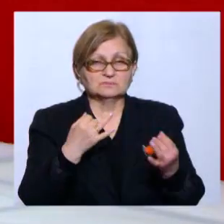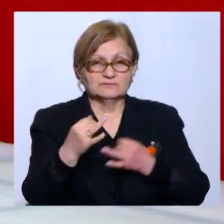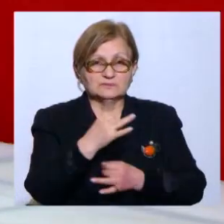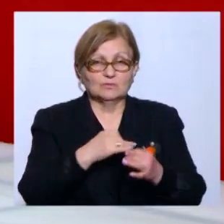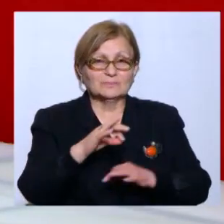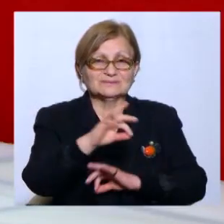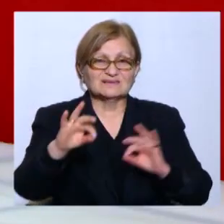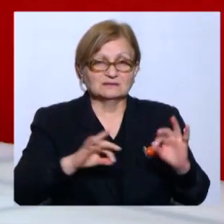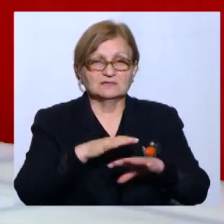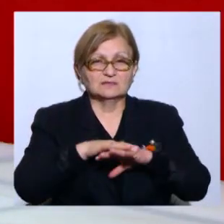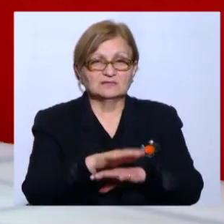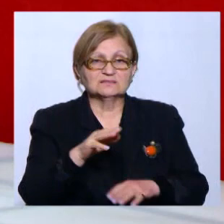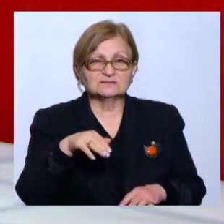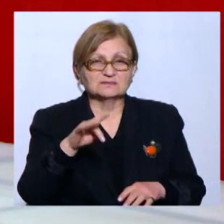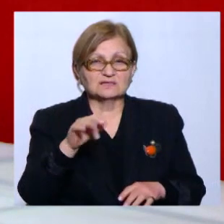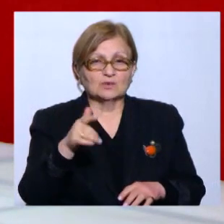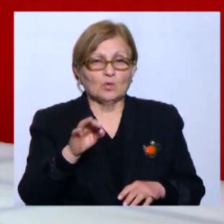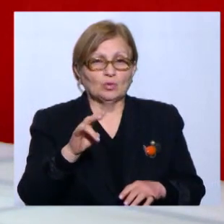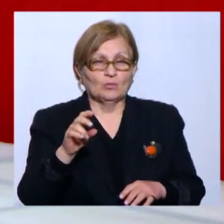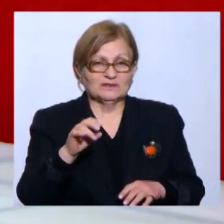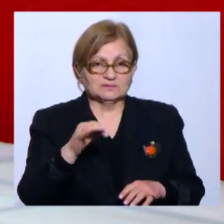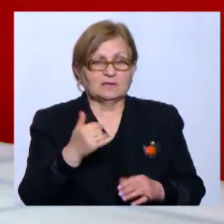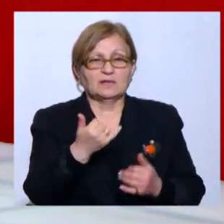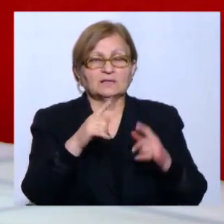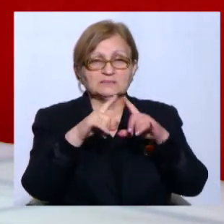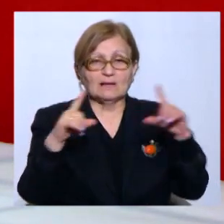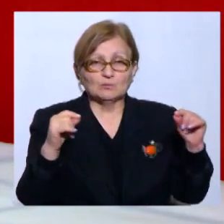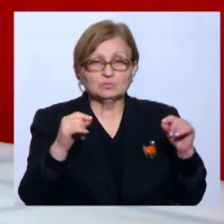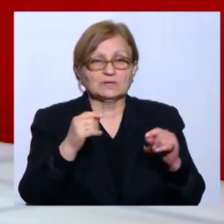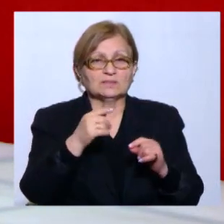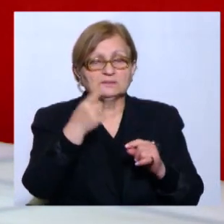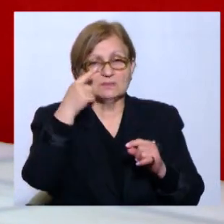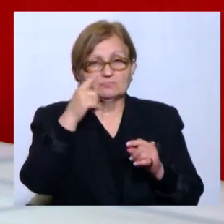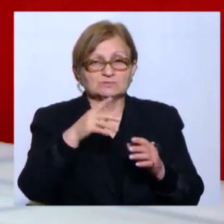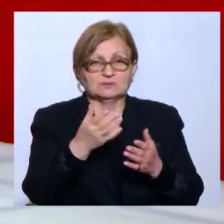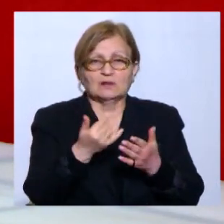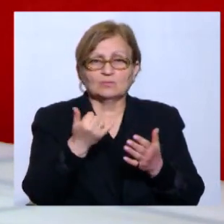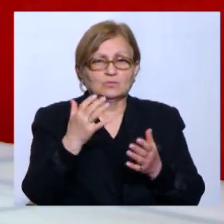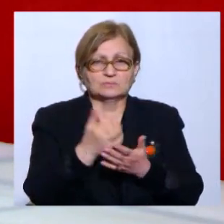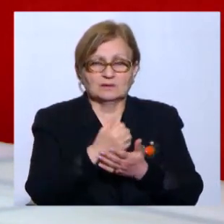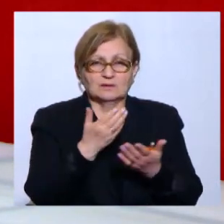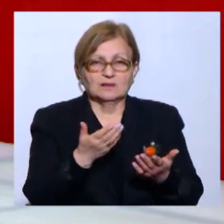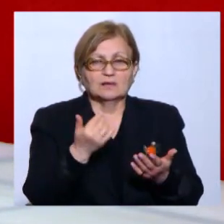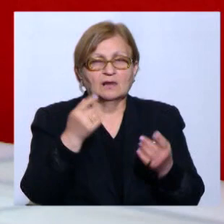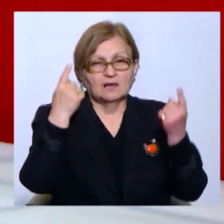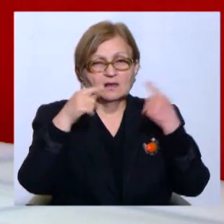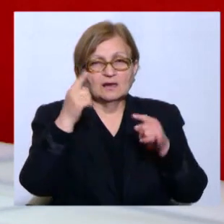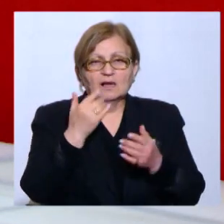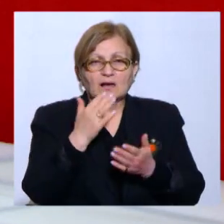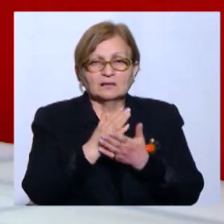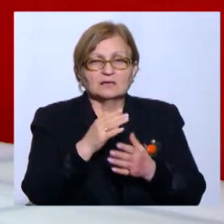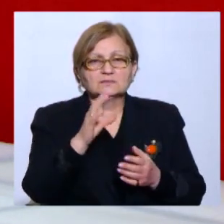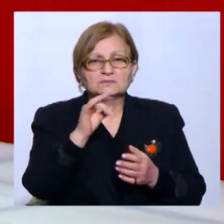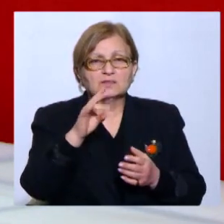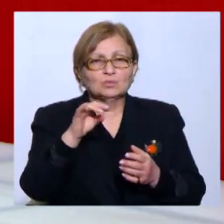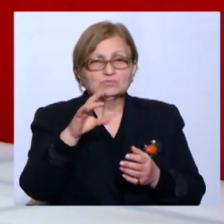ტრიგონომეტრიაზე. Ეგრეთ წოდებულ სამკუთხედის ამოხსნებზე. Პირველ გაკვეთილზე განვიხილეთ სინუსების თეორემა. Სინუსების თეორემის მეშვეობით